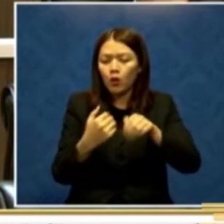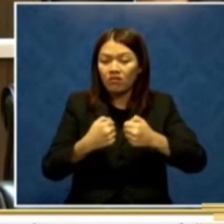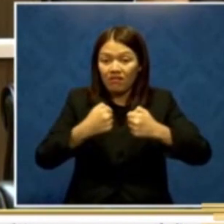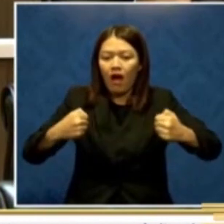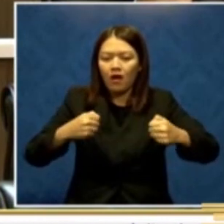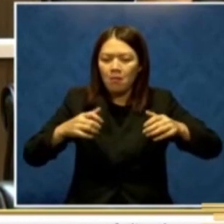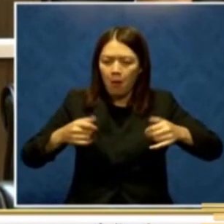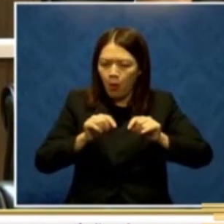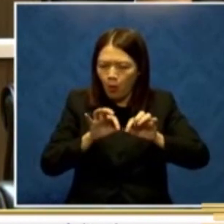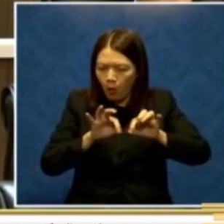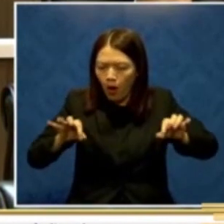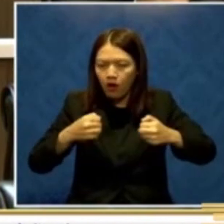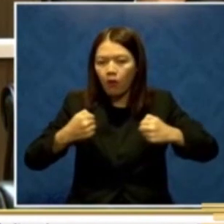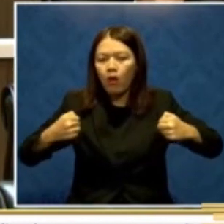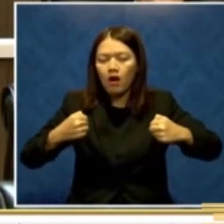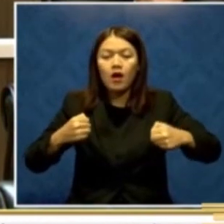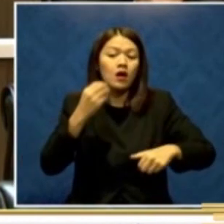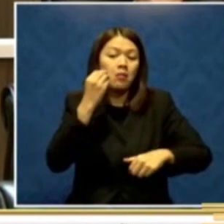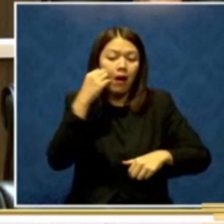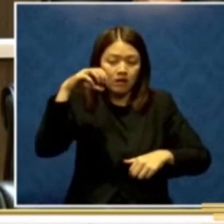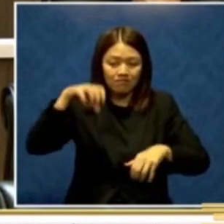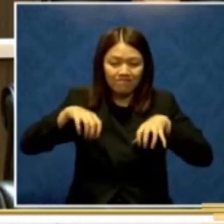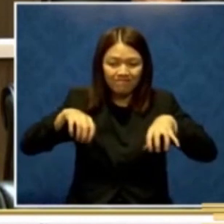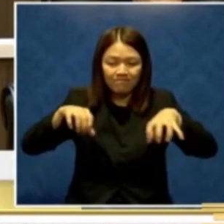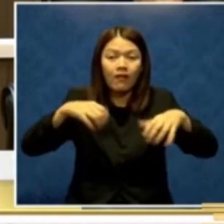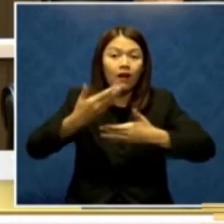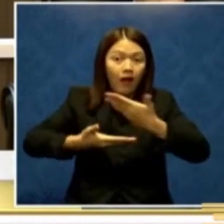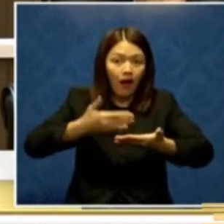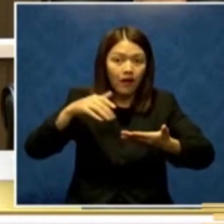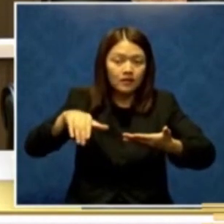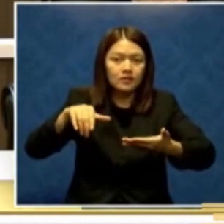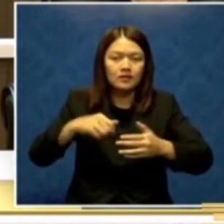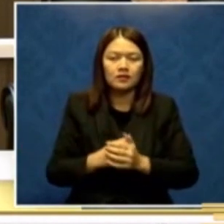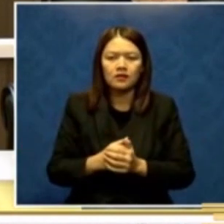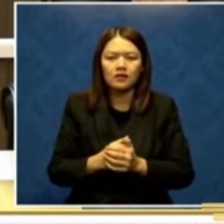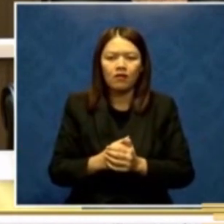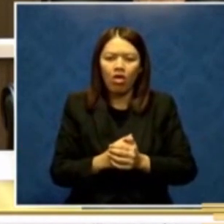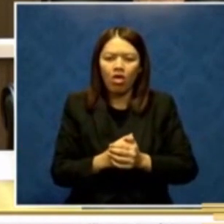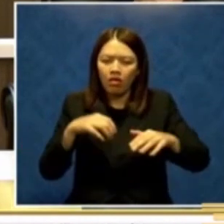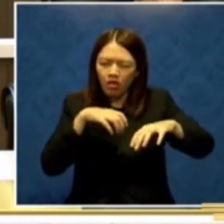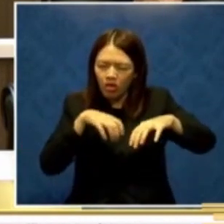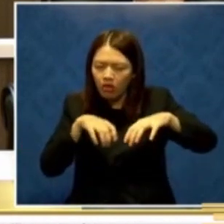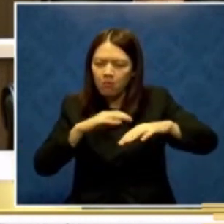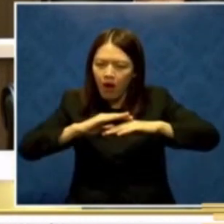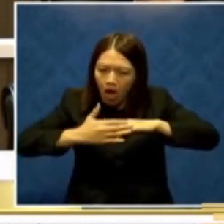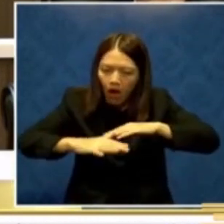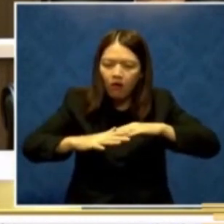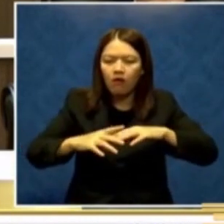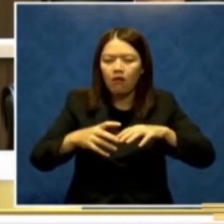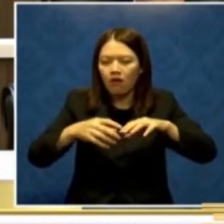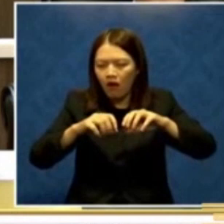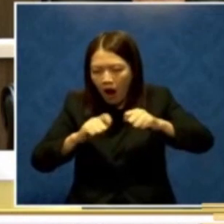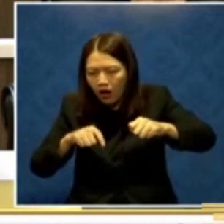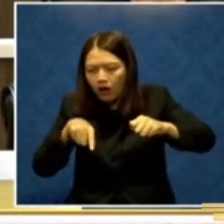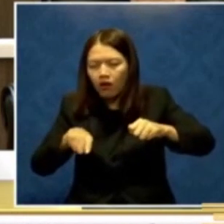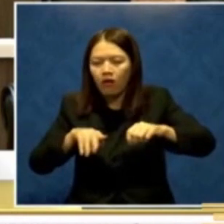2ช่วงบ้านศูยกลางะช่งบ้านตลดแก่งขามที่ยังเป็ฟันหรอ้วก็ชำ